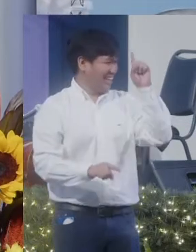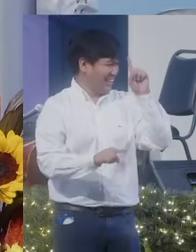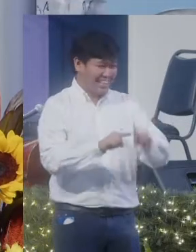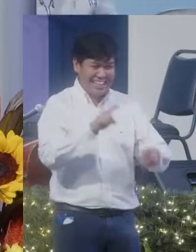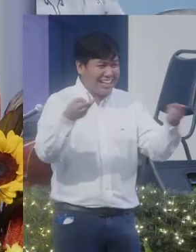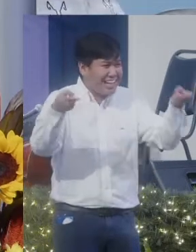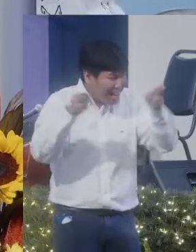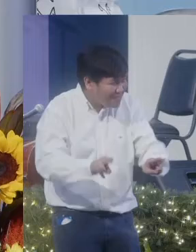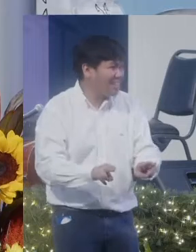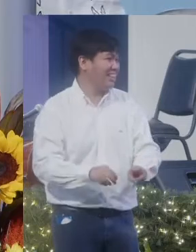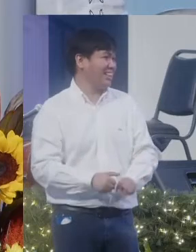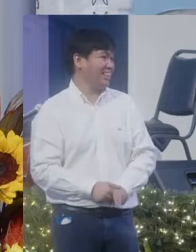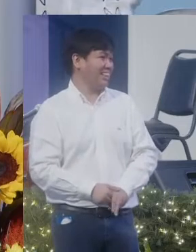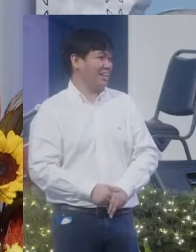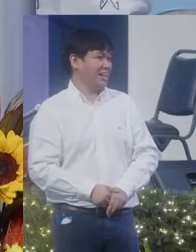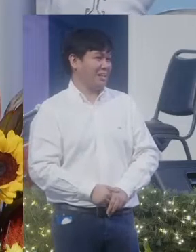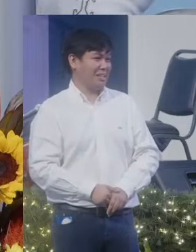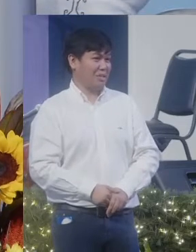Imposibleng catch.